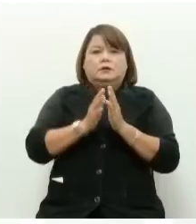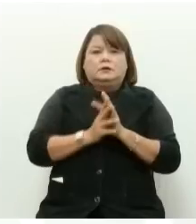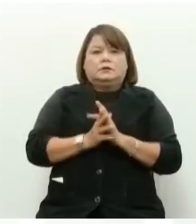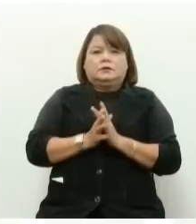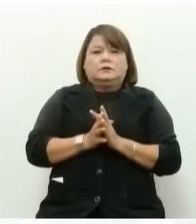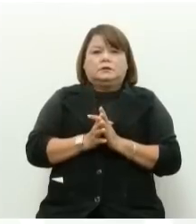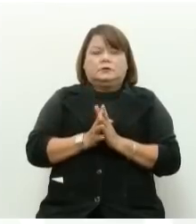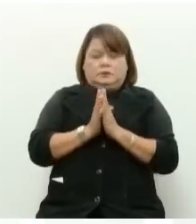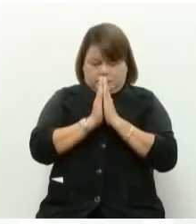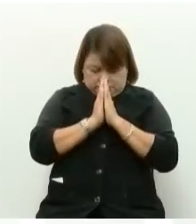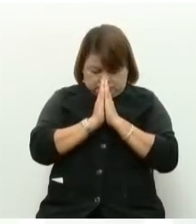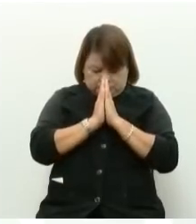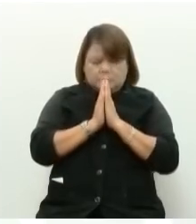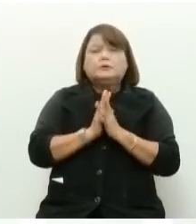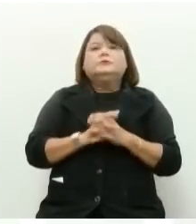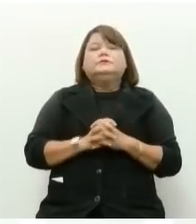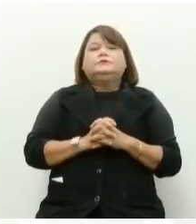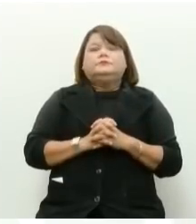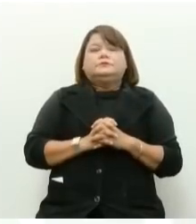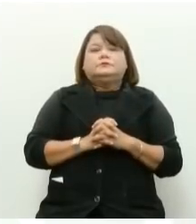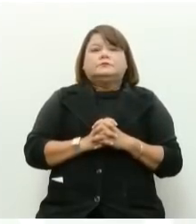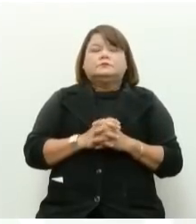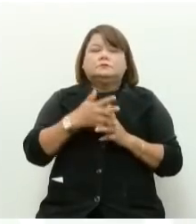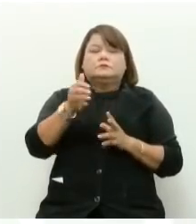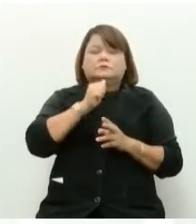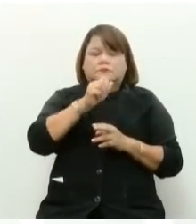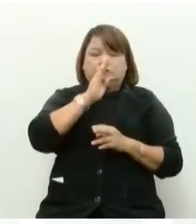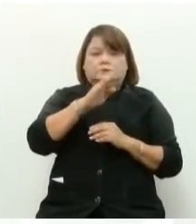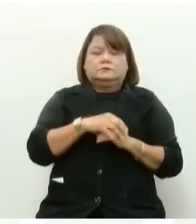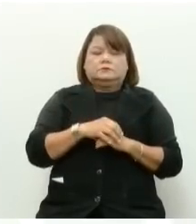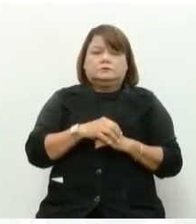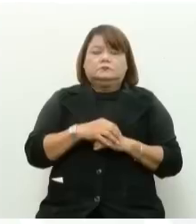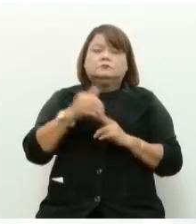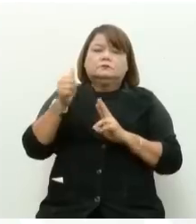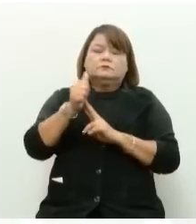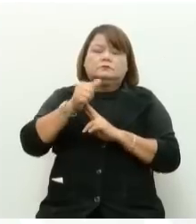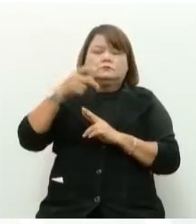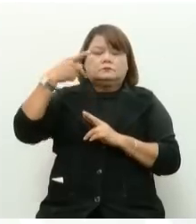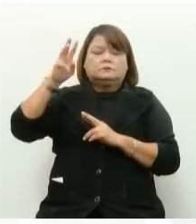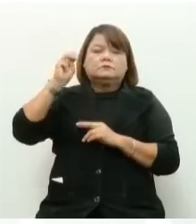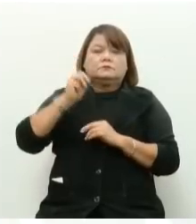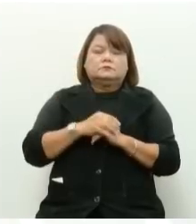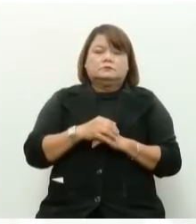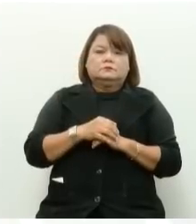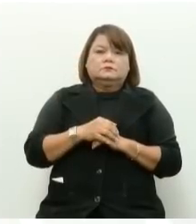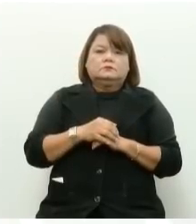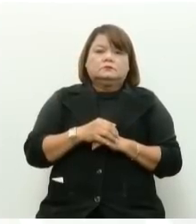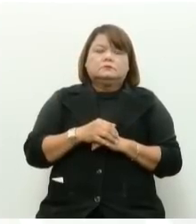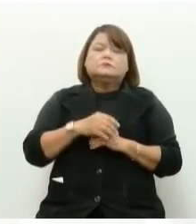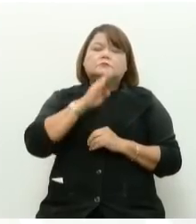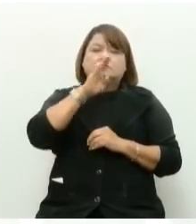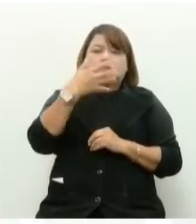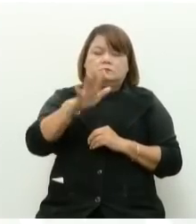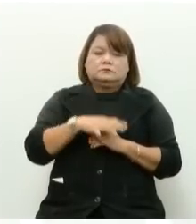สดีครับสวัสดีครับ ขออนุญาตเรียนถามท่านรองปราโมทแสนกล้าเลยนะคะว่าจากที่ได้เกริ่นนำไปแ